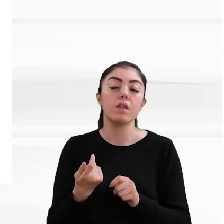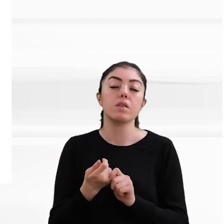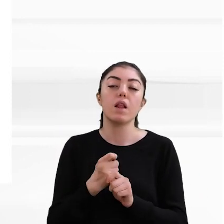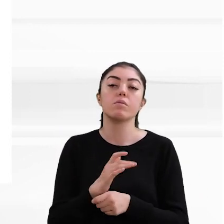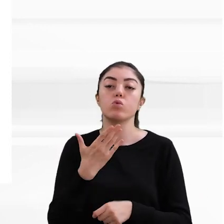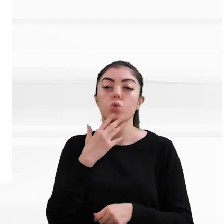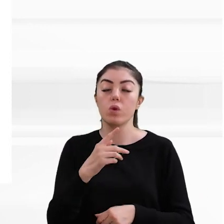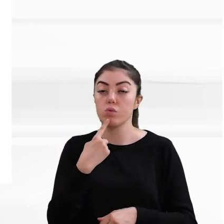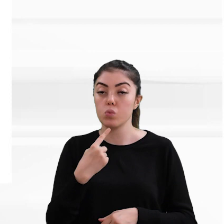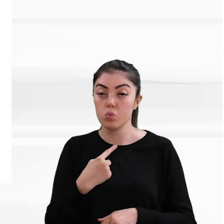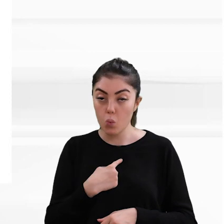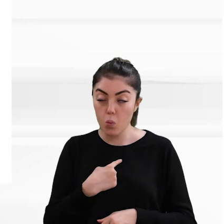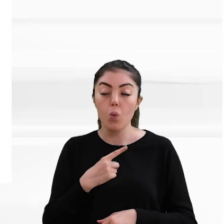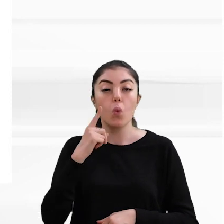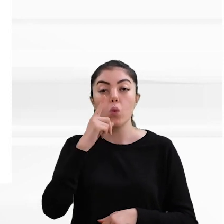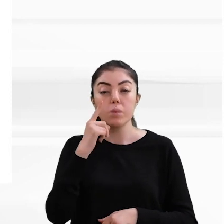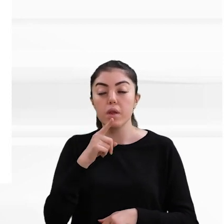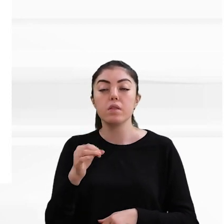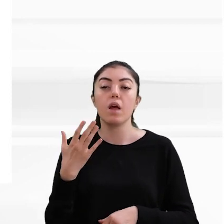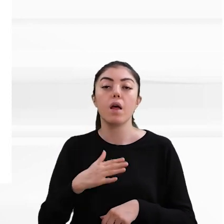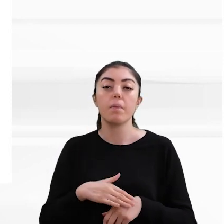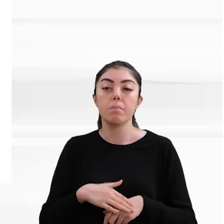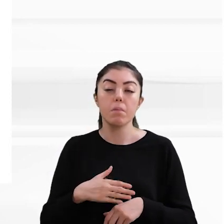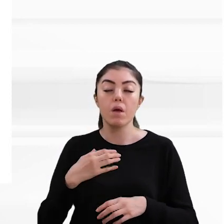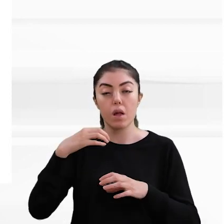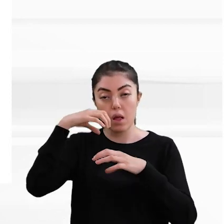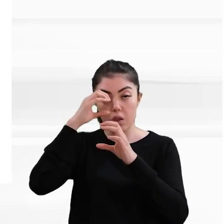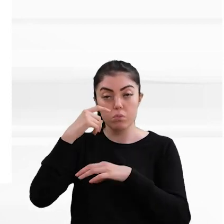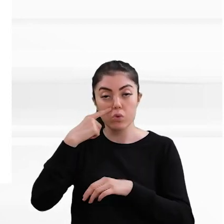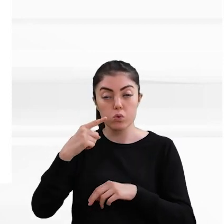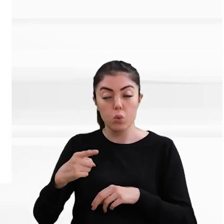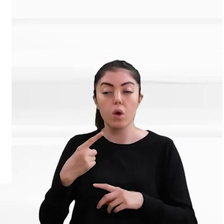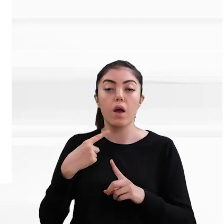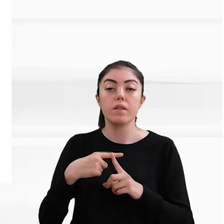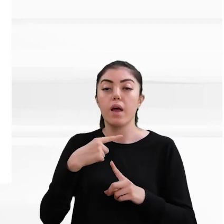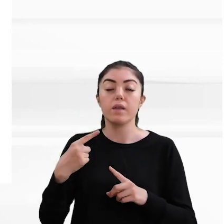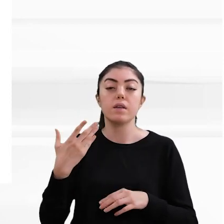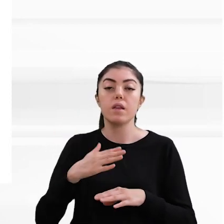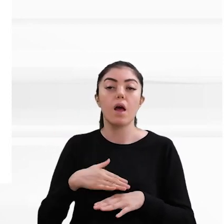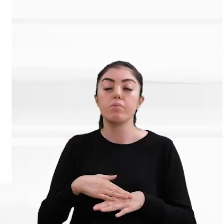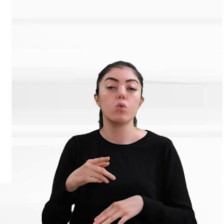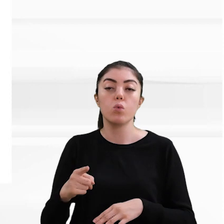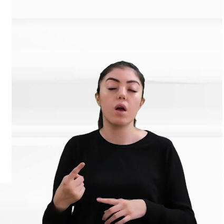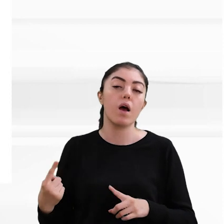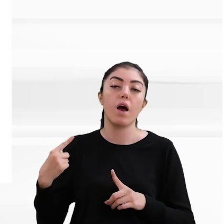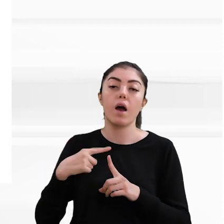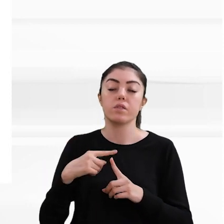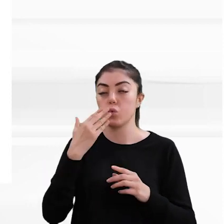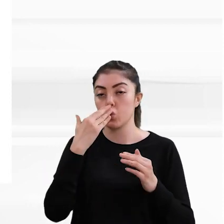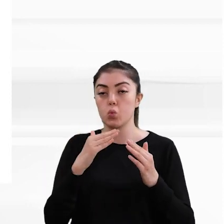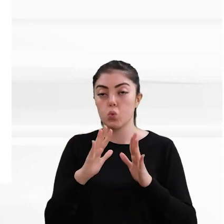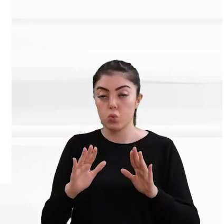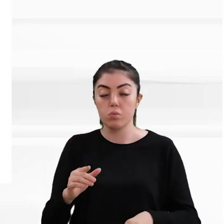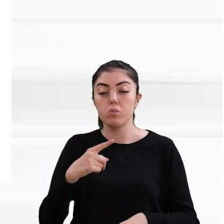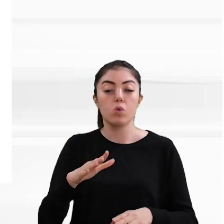halde yapraklarda herhangi bir değişiklik gözlemlenmiyormuş. O zaman bu elektroskobumuzun yük işareti de ne